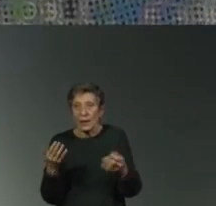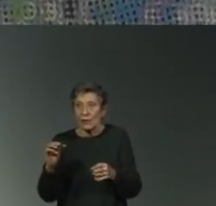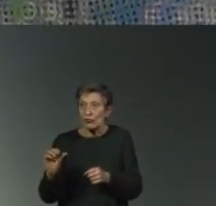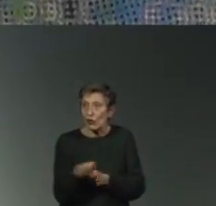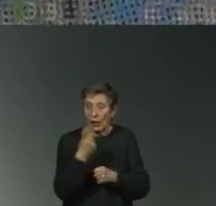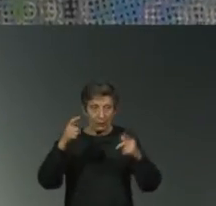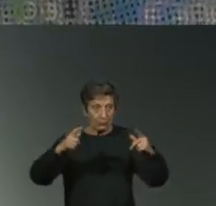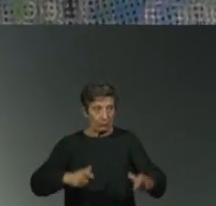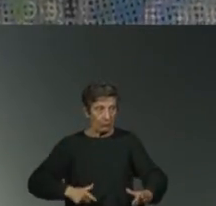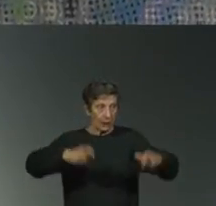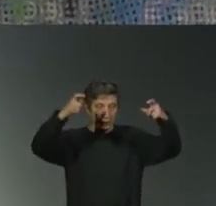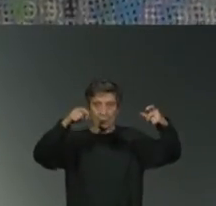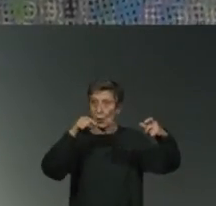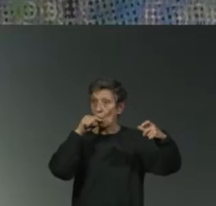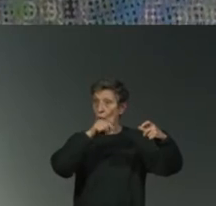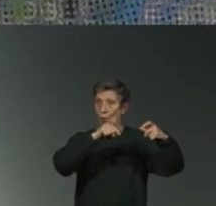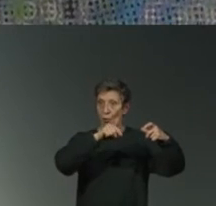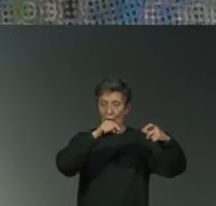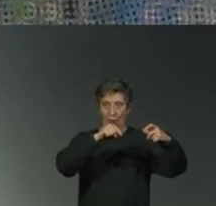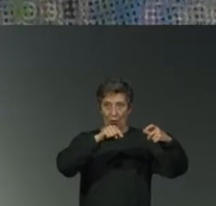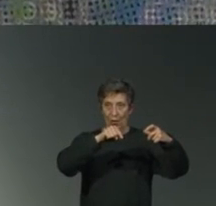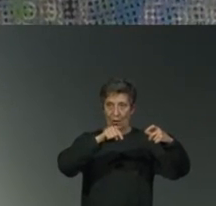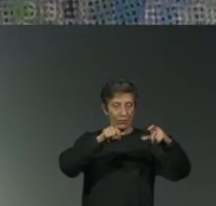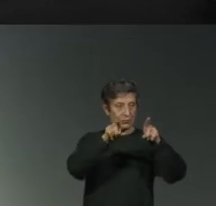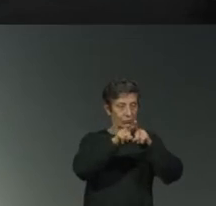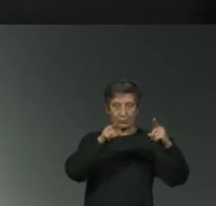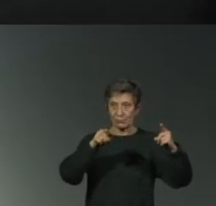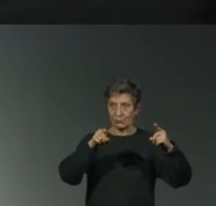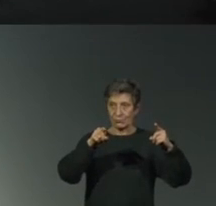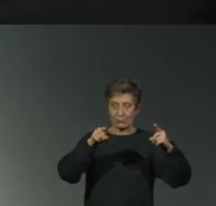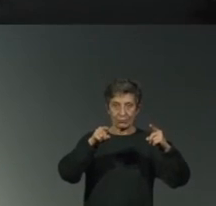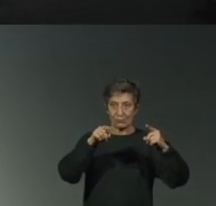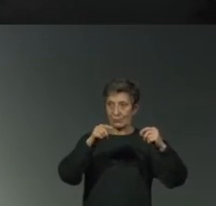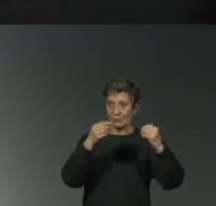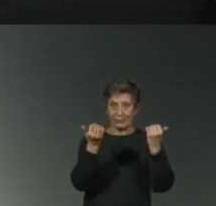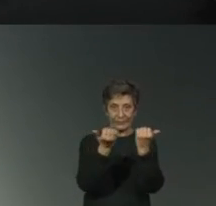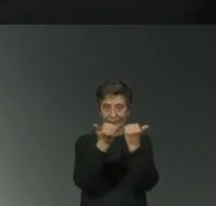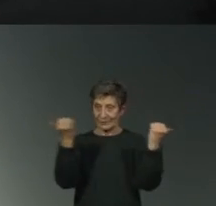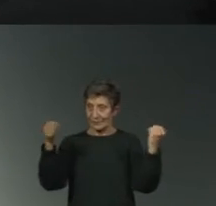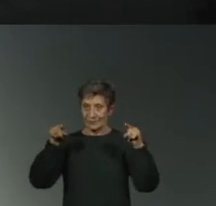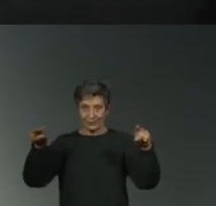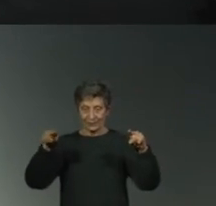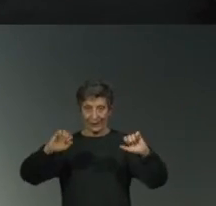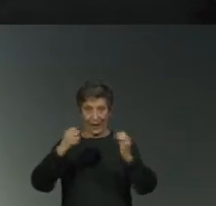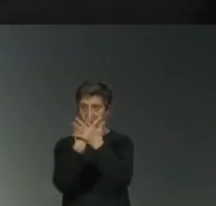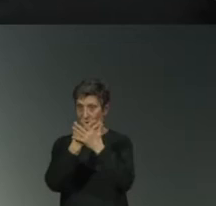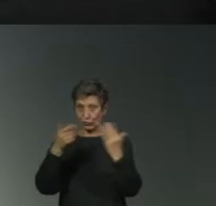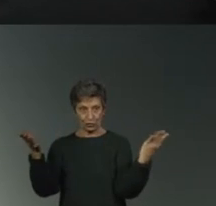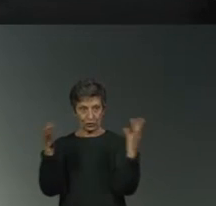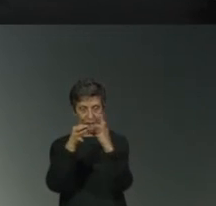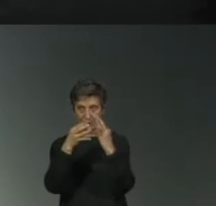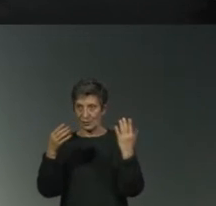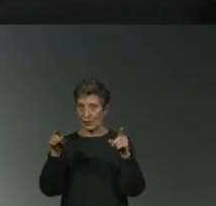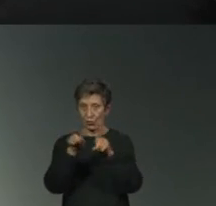bâtiment réagit au bâtiment opposé par opposition, ce qui permet de